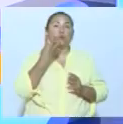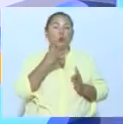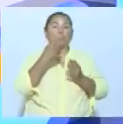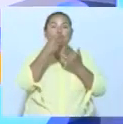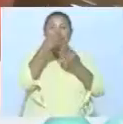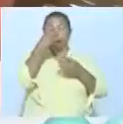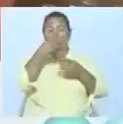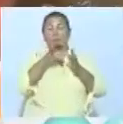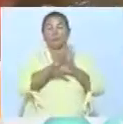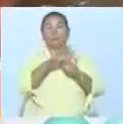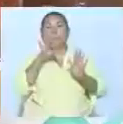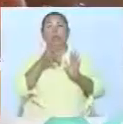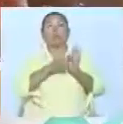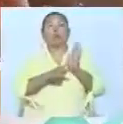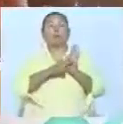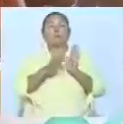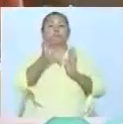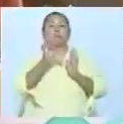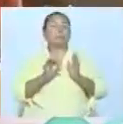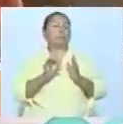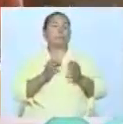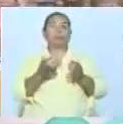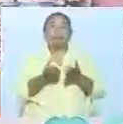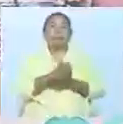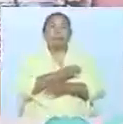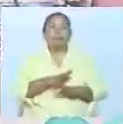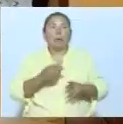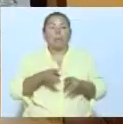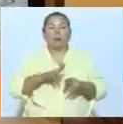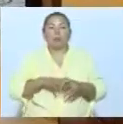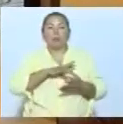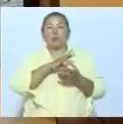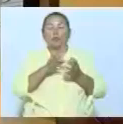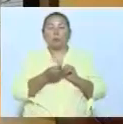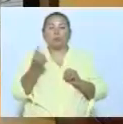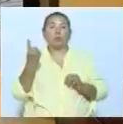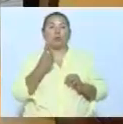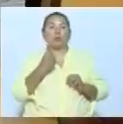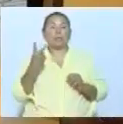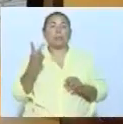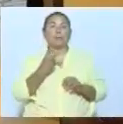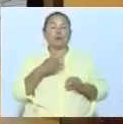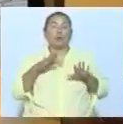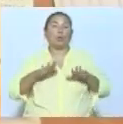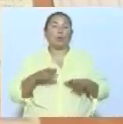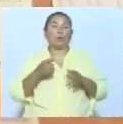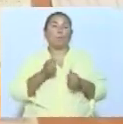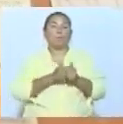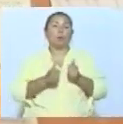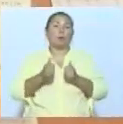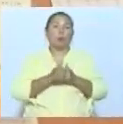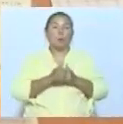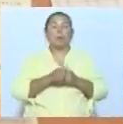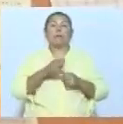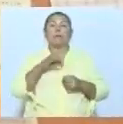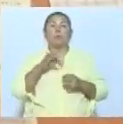де 80%-дан жоғары дауыс жинай алмаған. Енді бүгін сол дауыс беру нәтижесі бойынша бірінші және екінші орынға шыққан екі үміткер